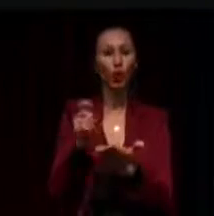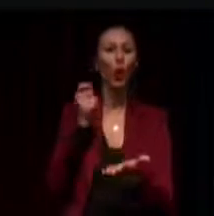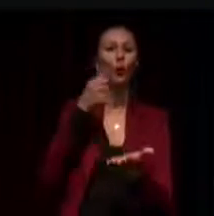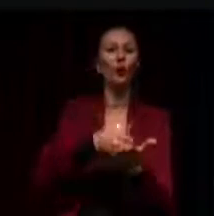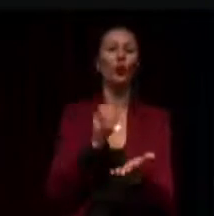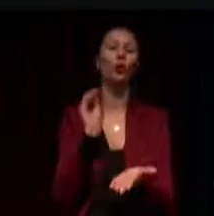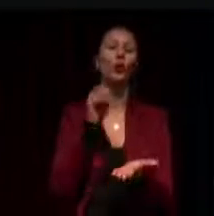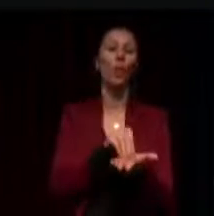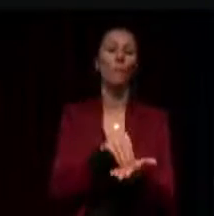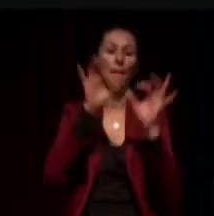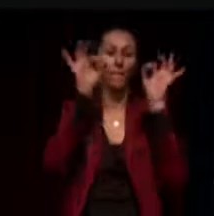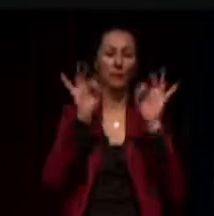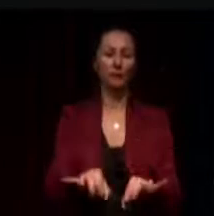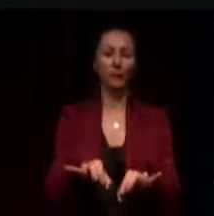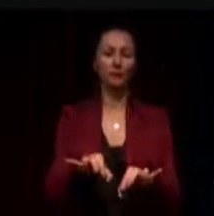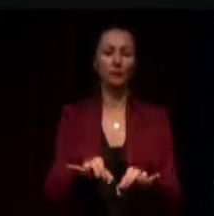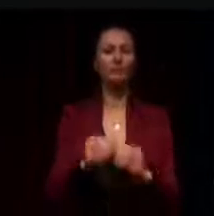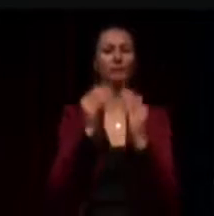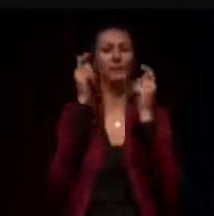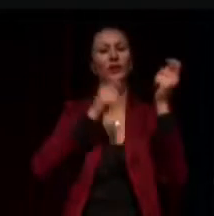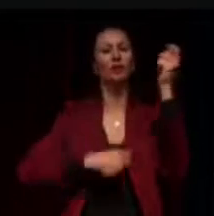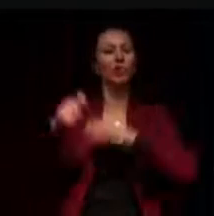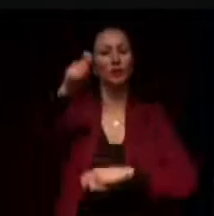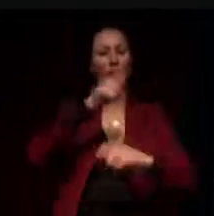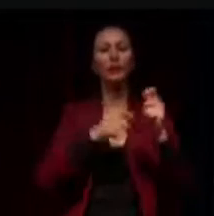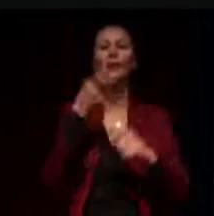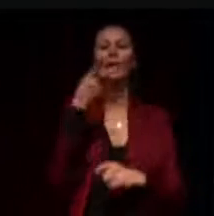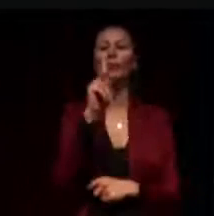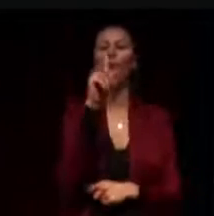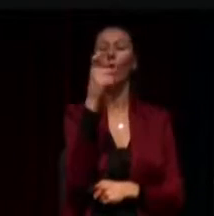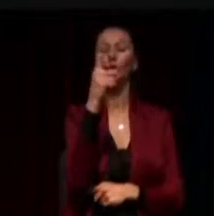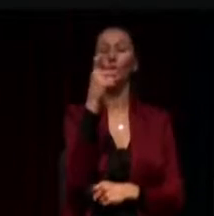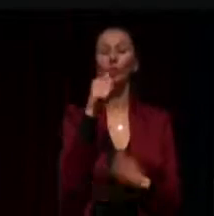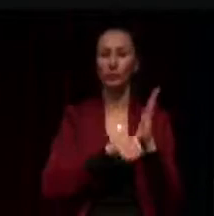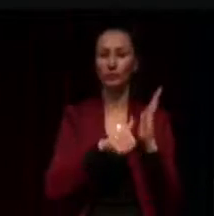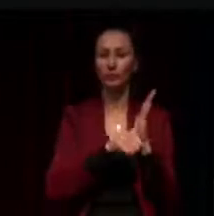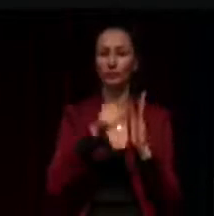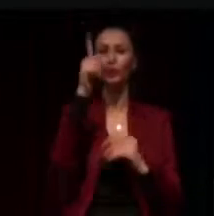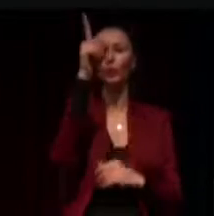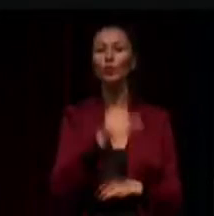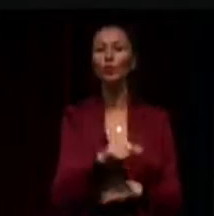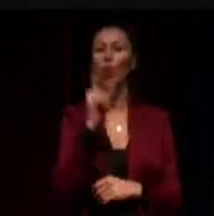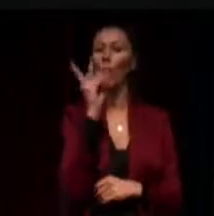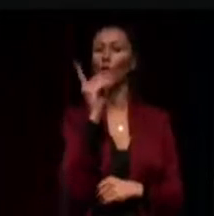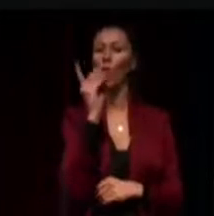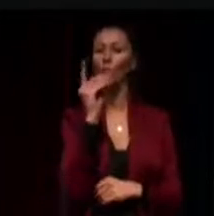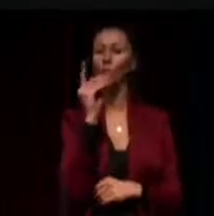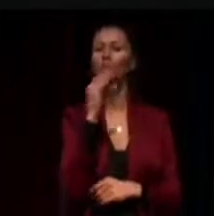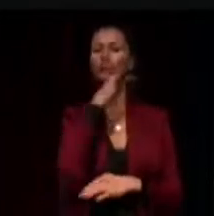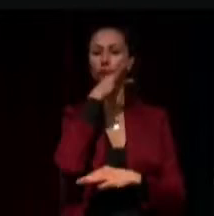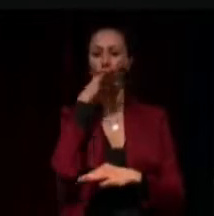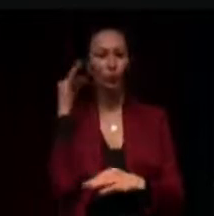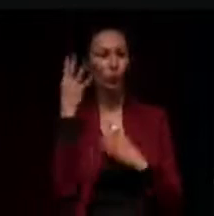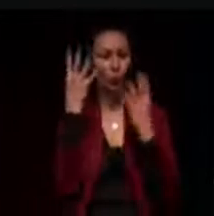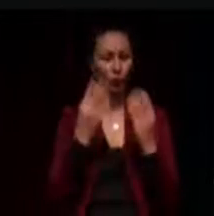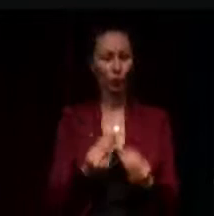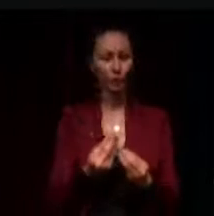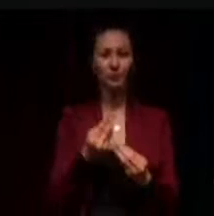ödenek koymaya başlandı. İnşaatı 2019'da %14'ünü